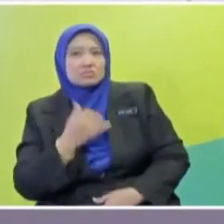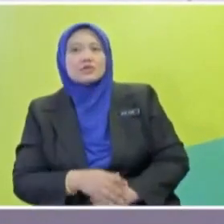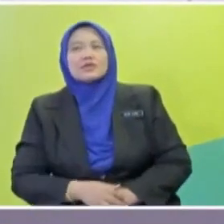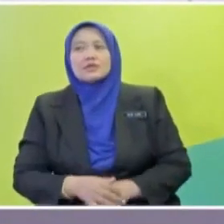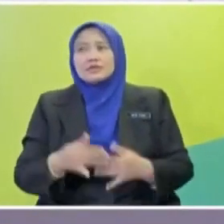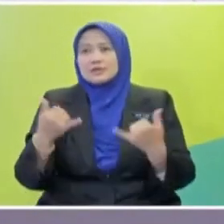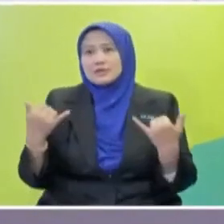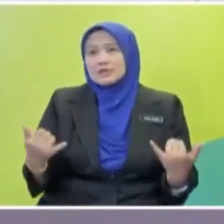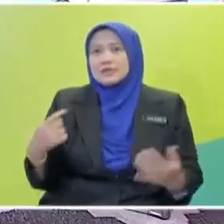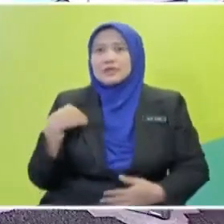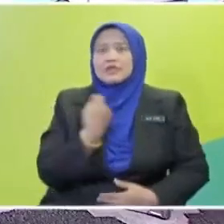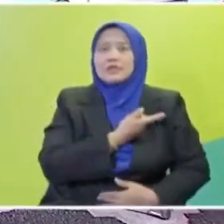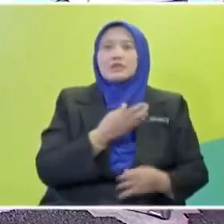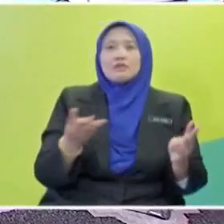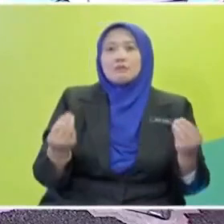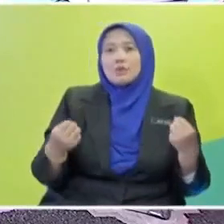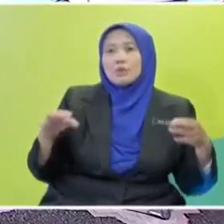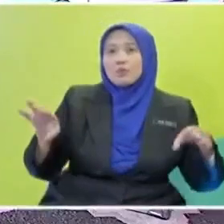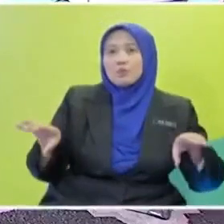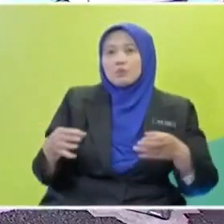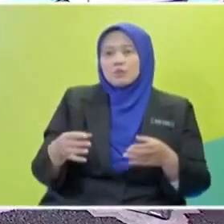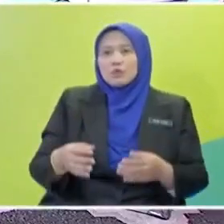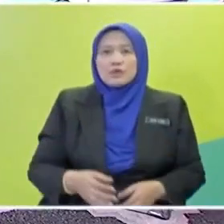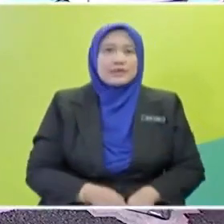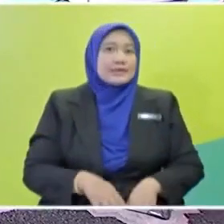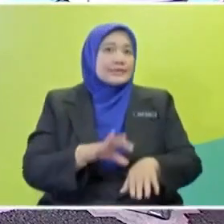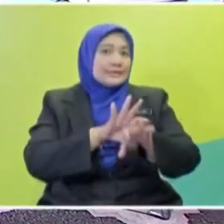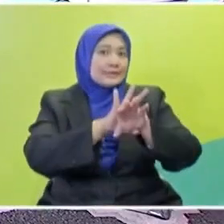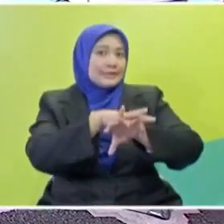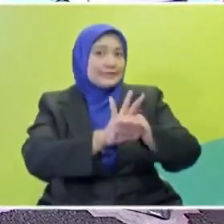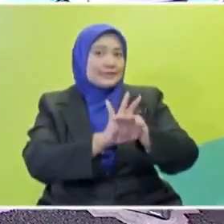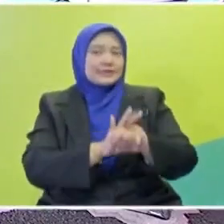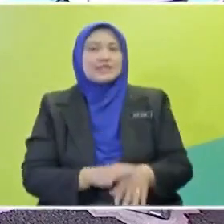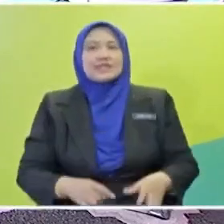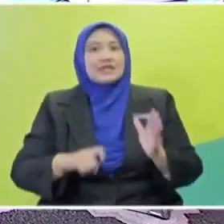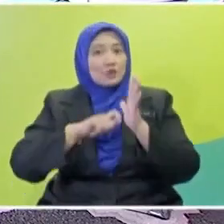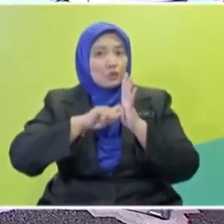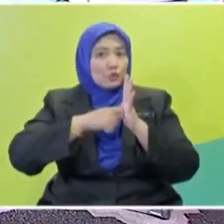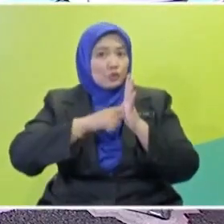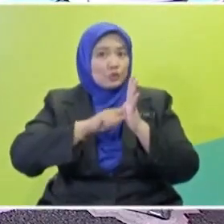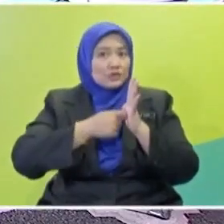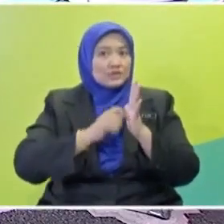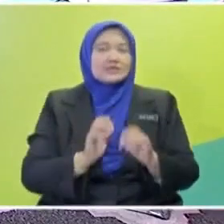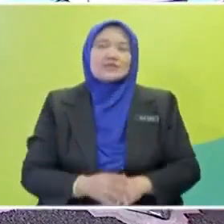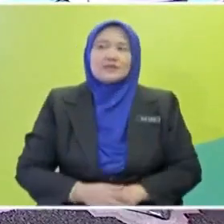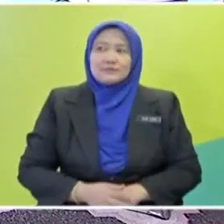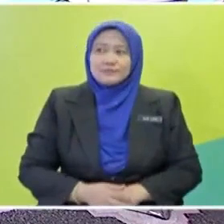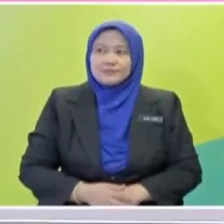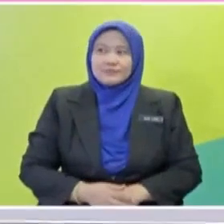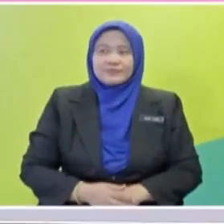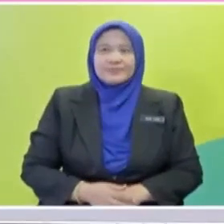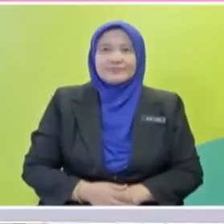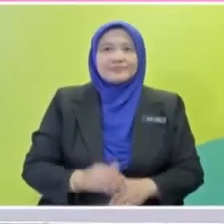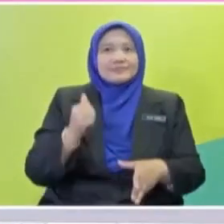gelang kunci. Macam Syafiqah boleh lihat kat sini, ni semua hasil pen 3D ataupun pen 3 dimensi. Jadi kita akan buat gelang kunci ataupun